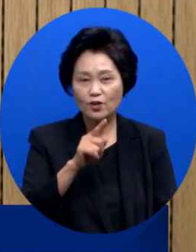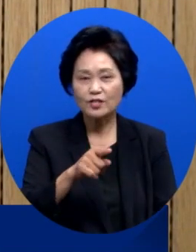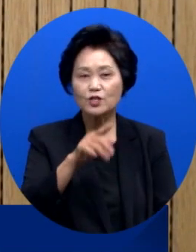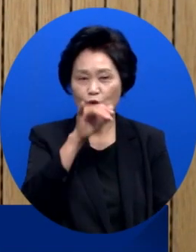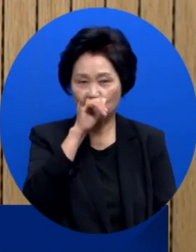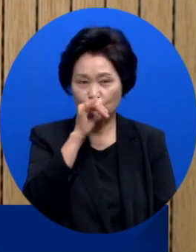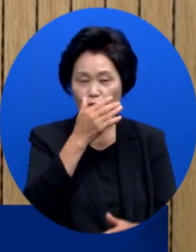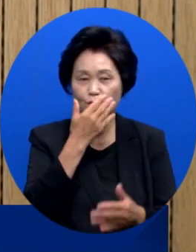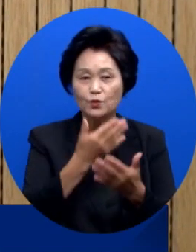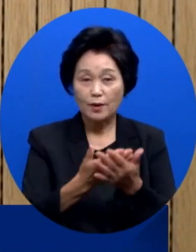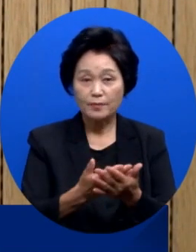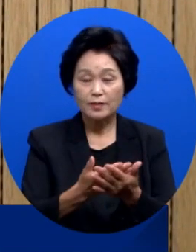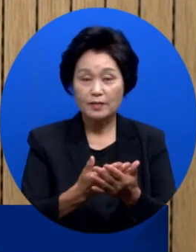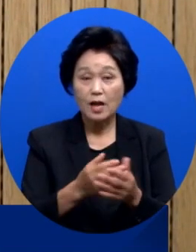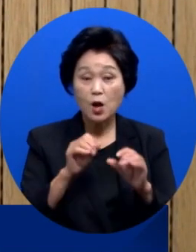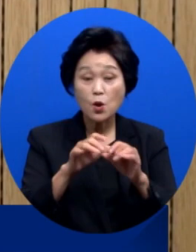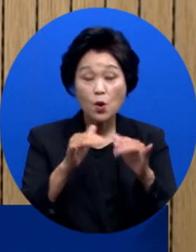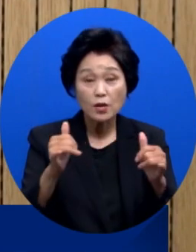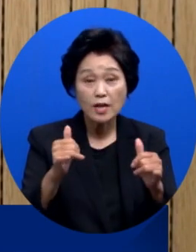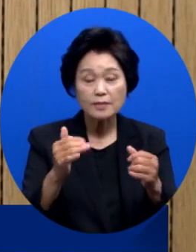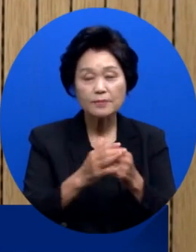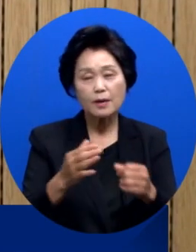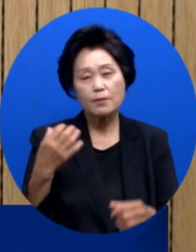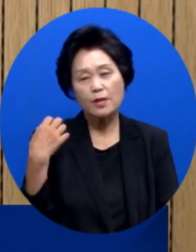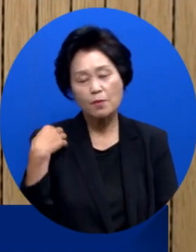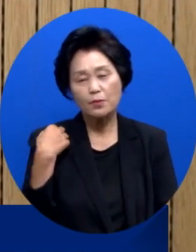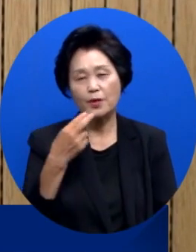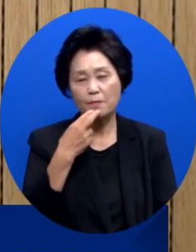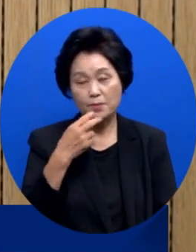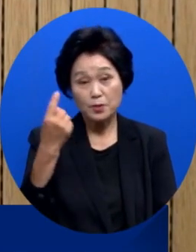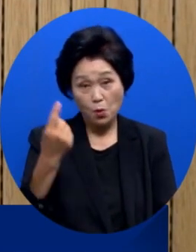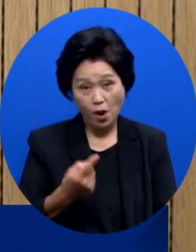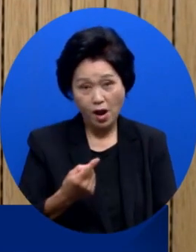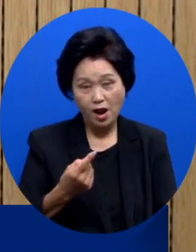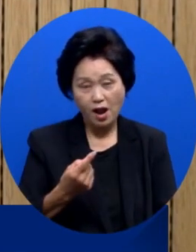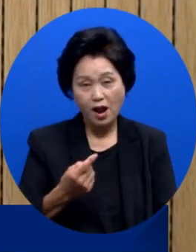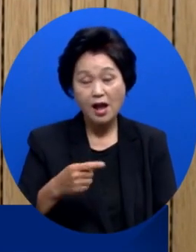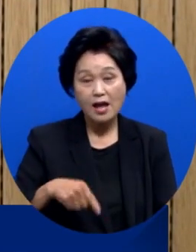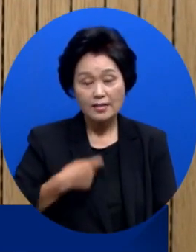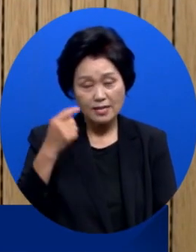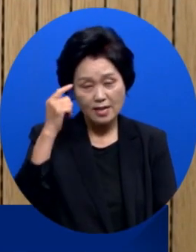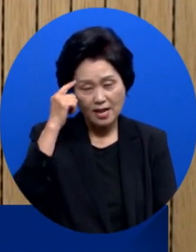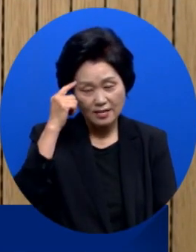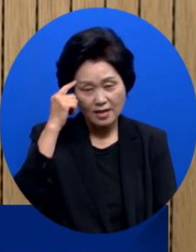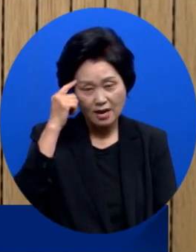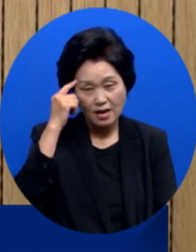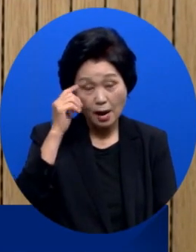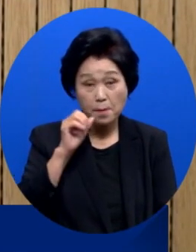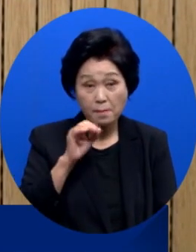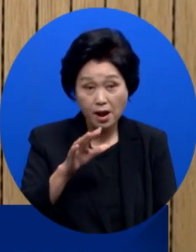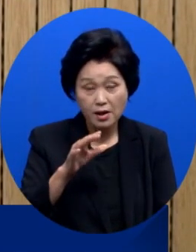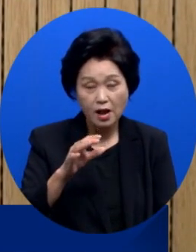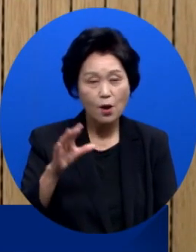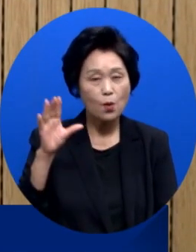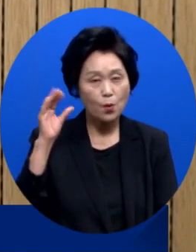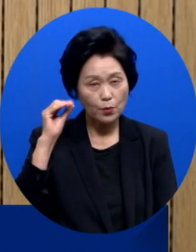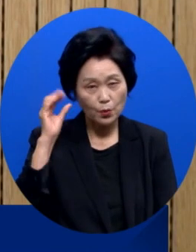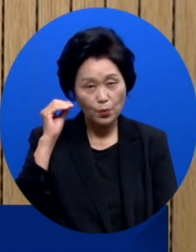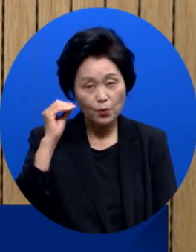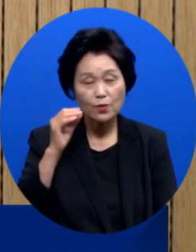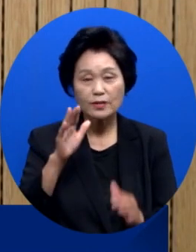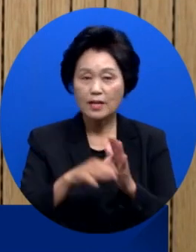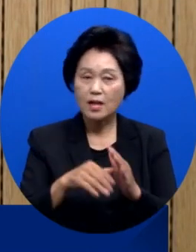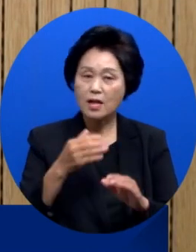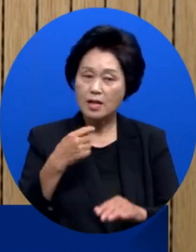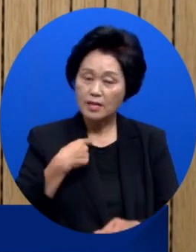그러다 보니까 선교사님들이 일단은 부담이 없는 거예요 또 자기의 메세지를 나누는데 어 다른 사람이 뭐 내가 보지